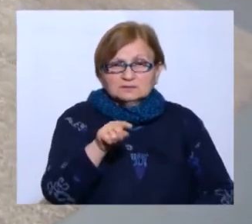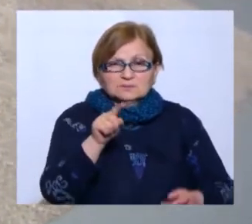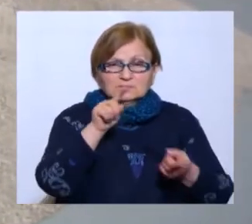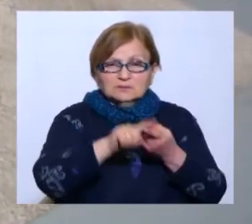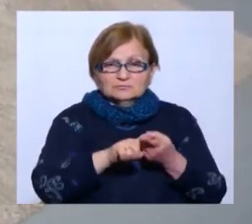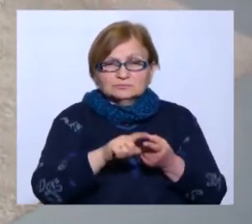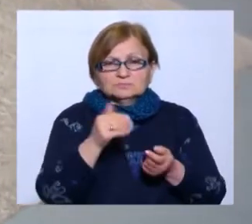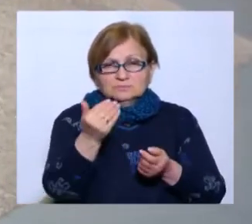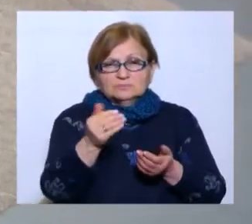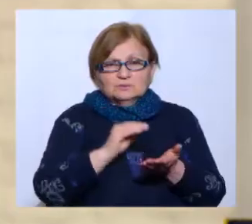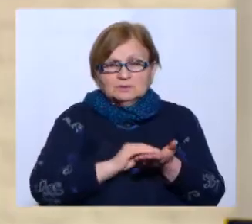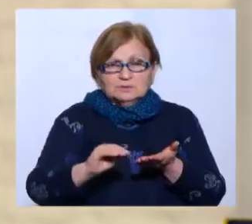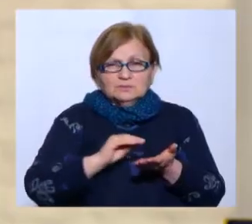დაწერთ